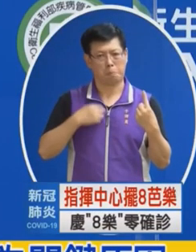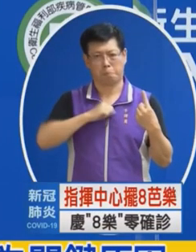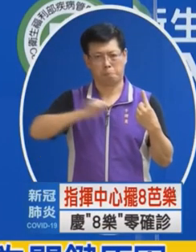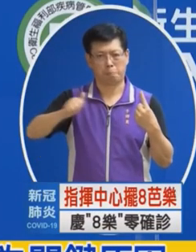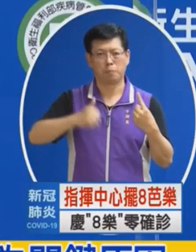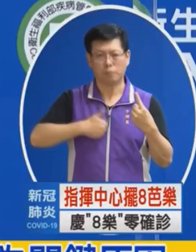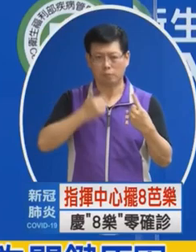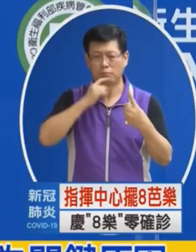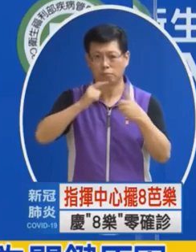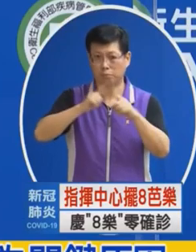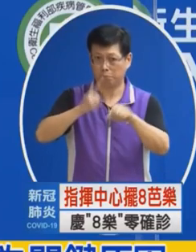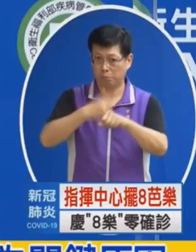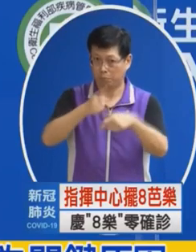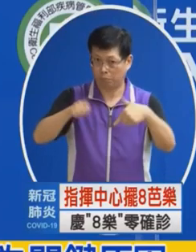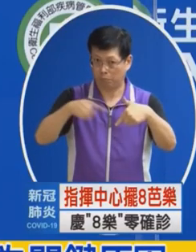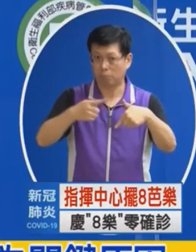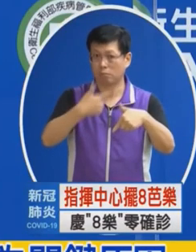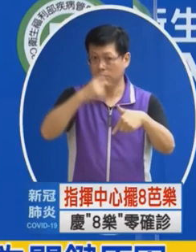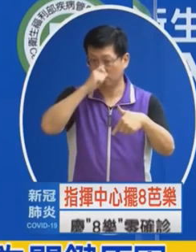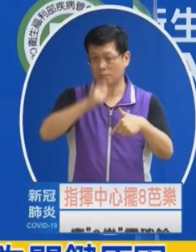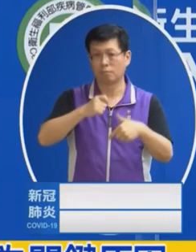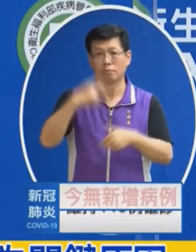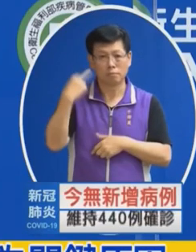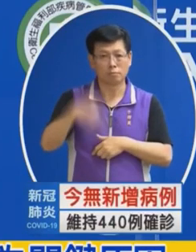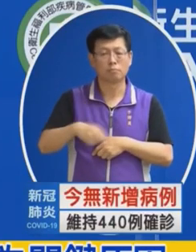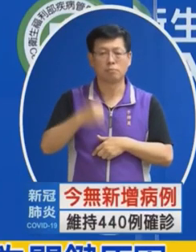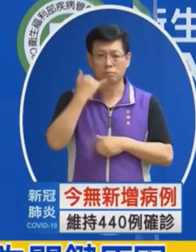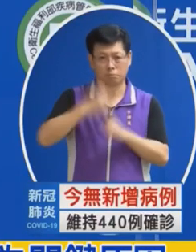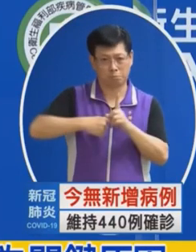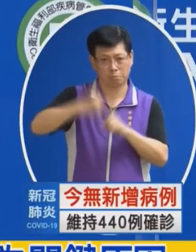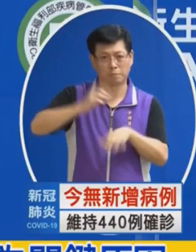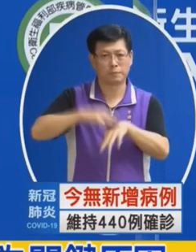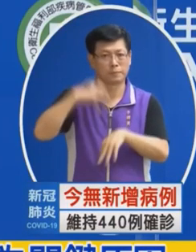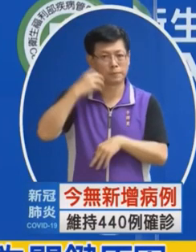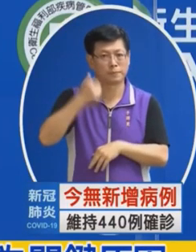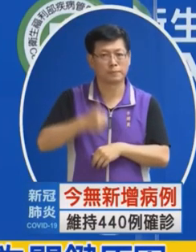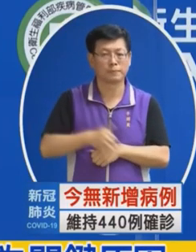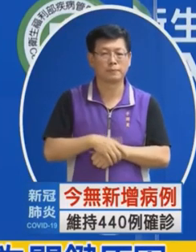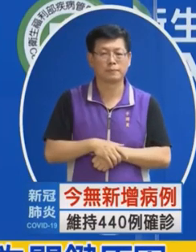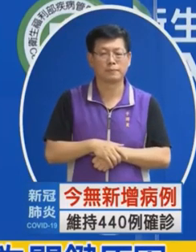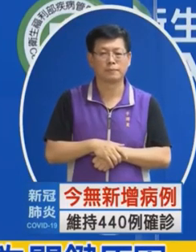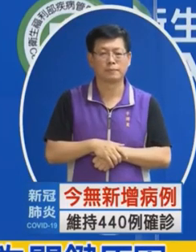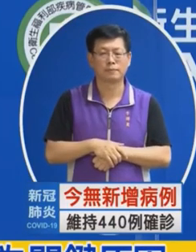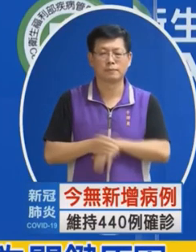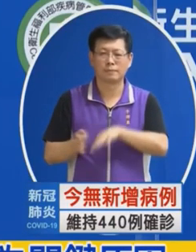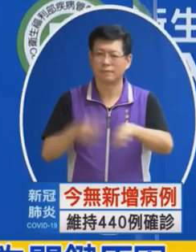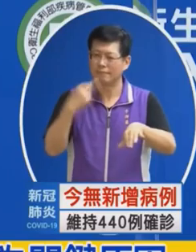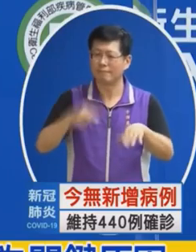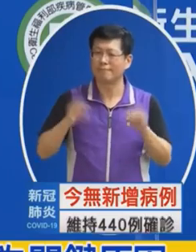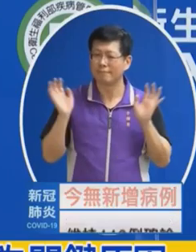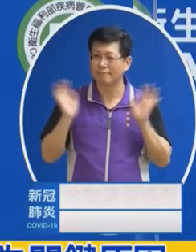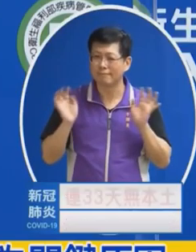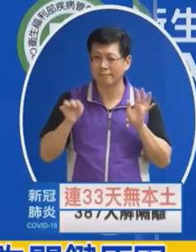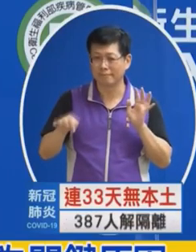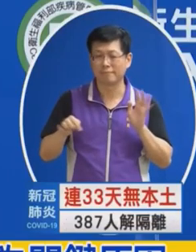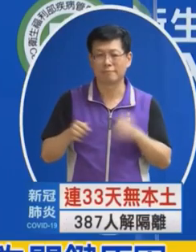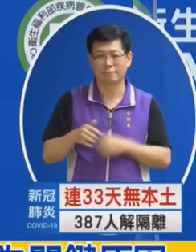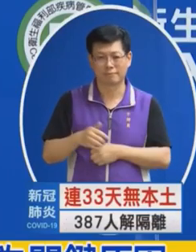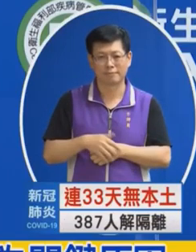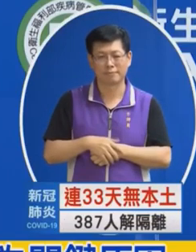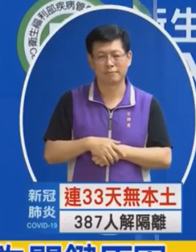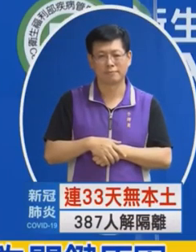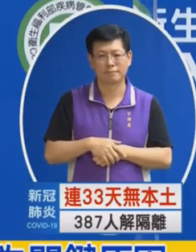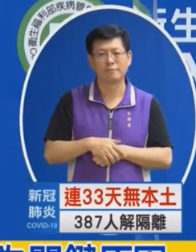最人性化的一个检疫措施，而且达到最好的效果。 那至于在小朋友们哈，确实